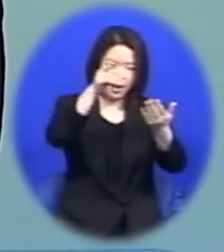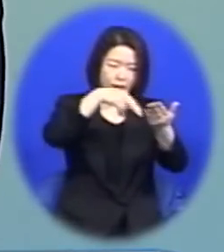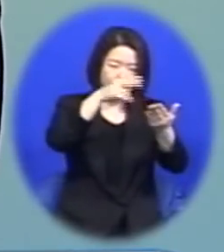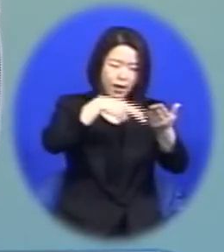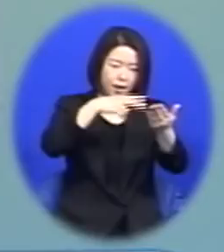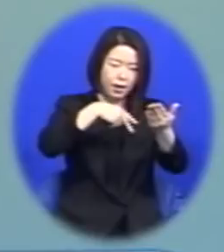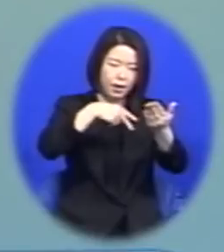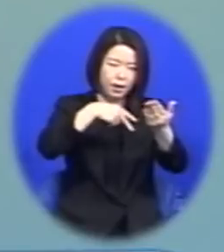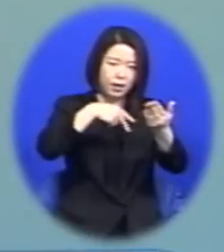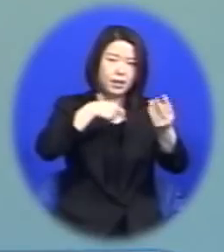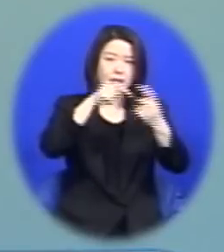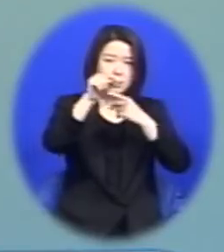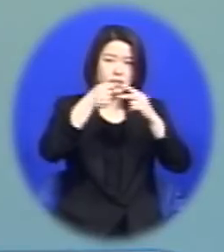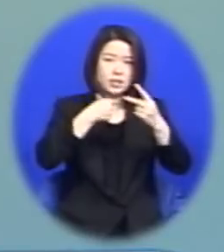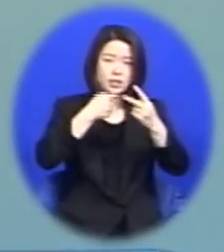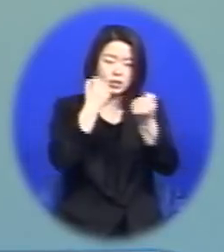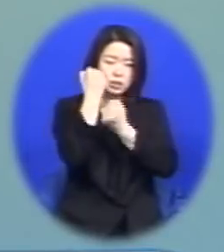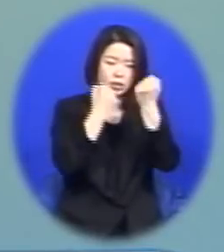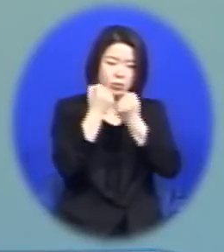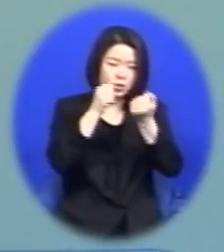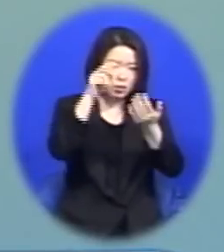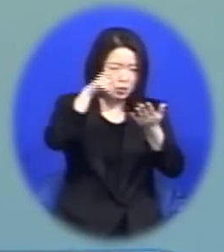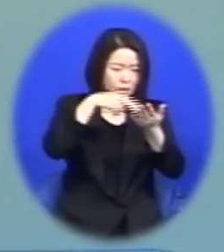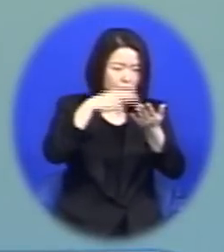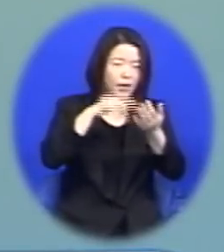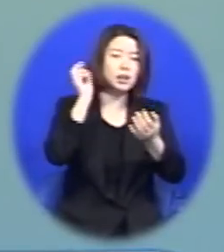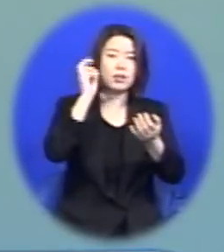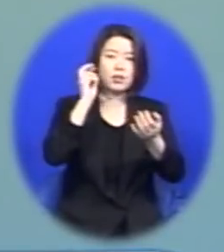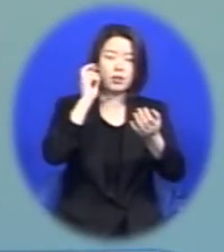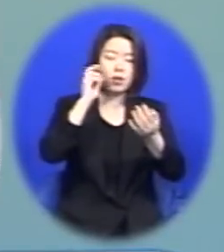조작해야 되고 어떻게 관리 해야 되고